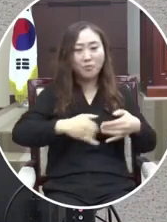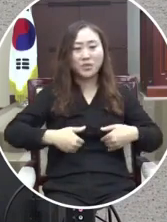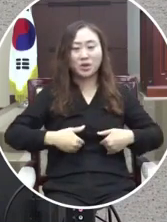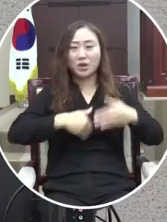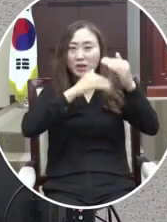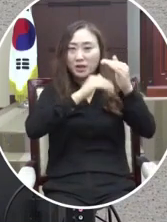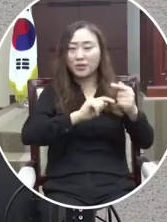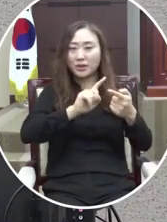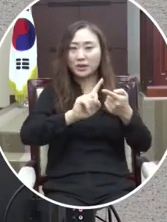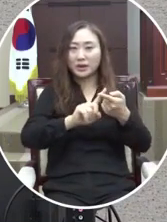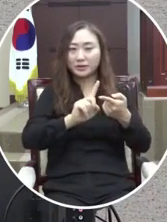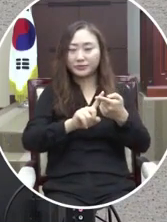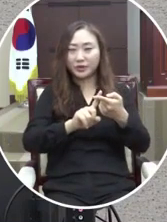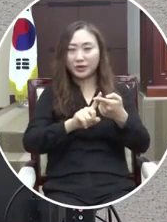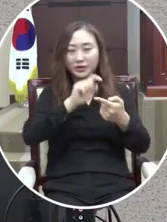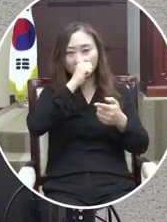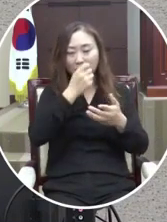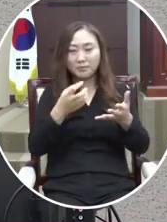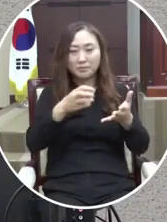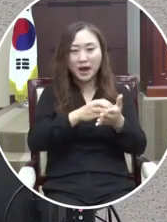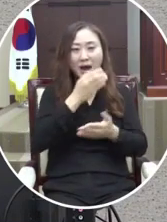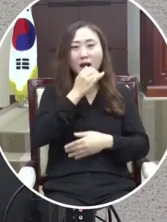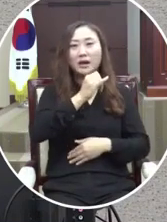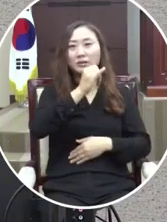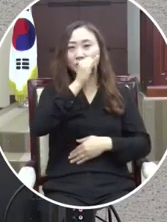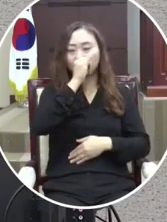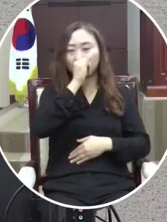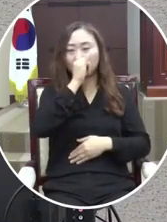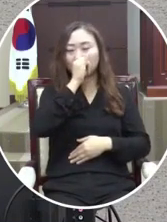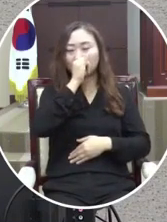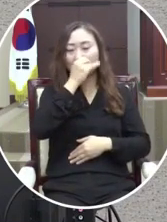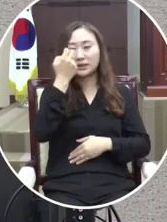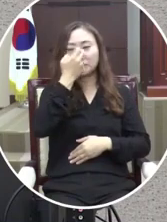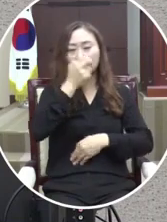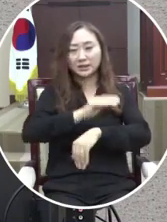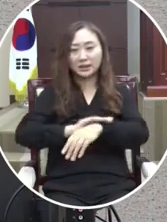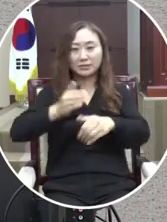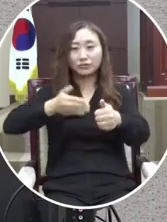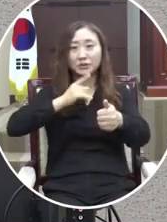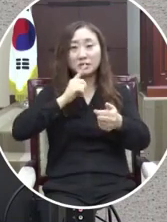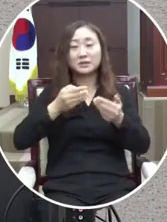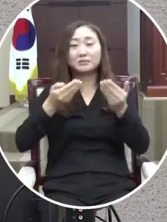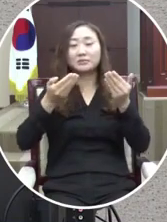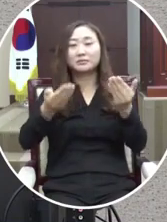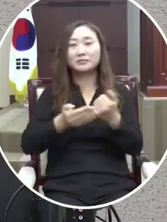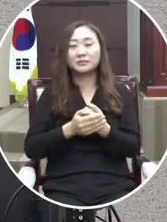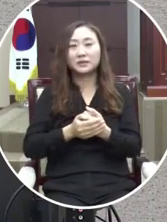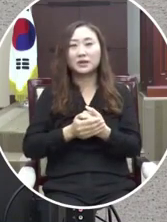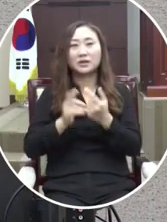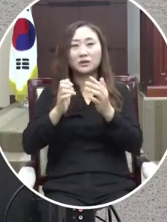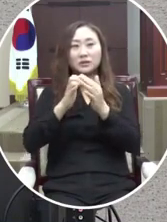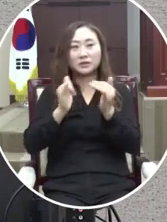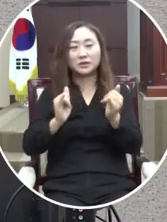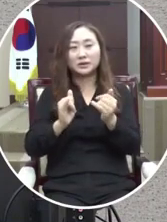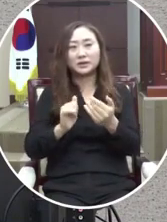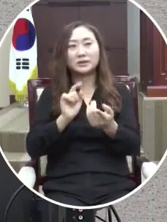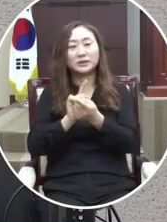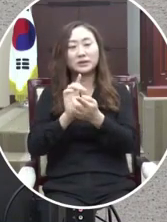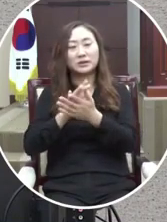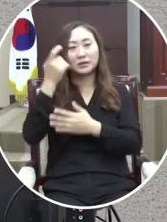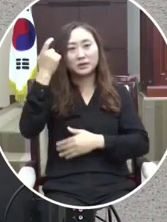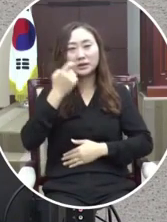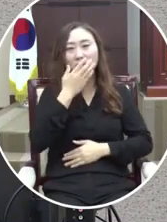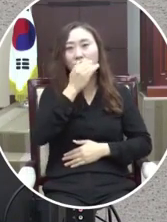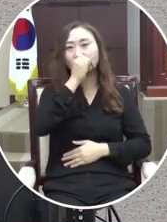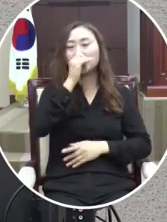필요한 신규 사업이 예산 문제로 포기되는 일이 없도록 심사숙고하여 주시기 바라며 주민들이 직면한